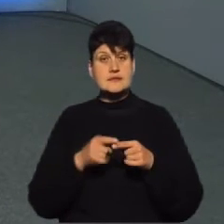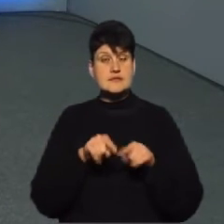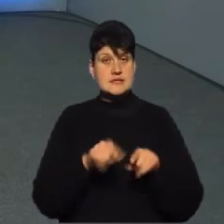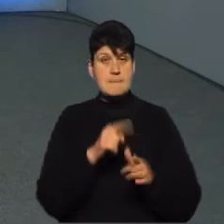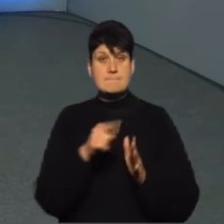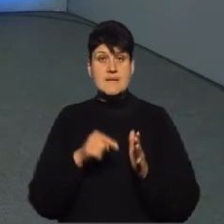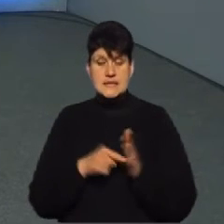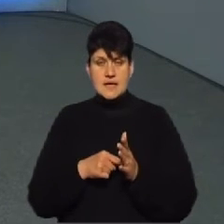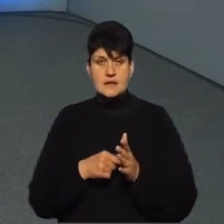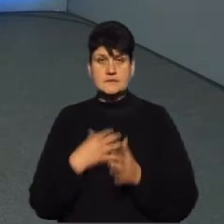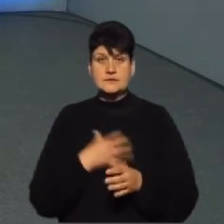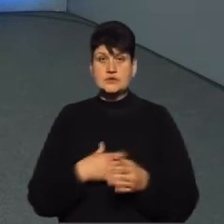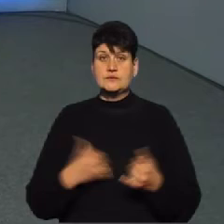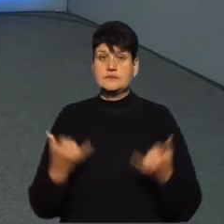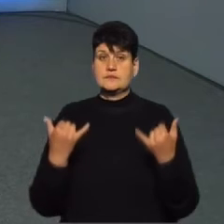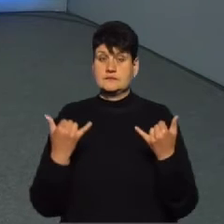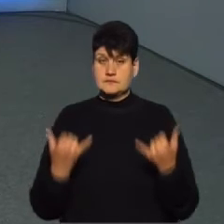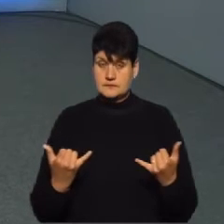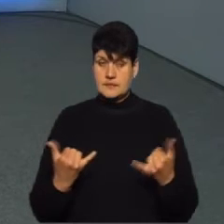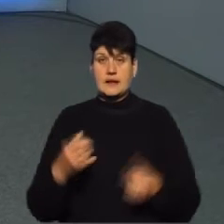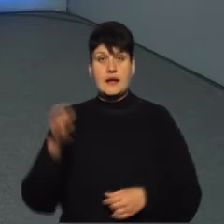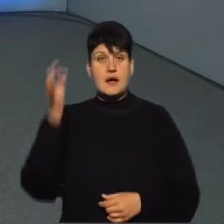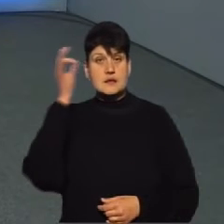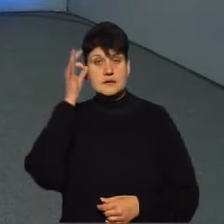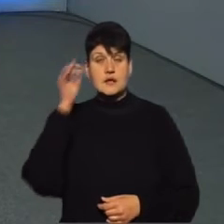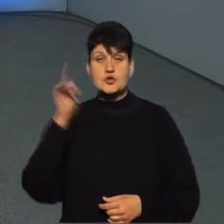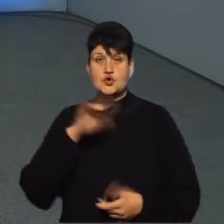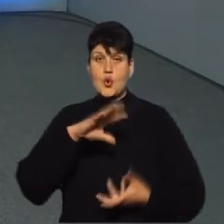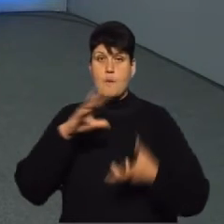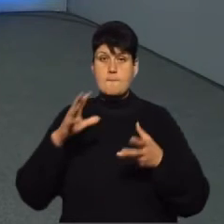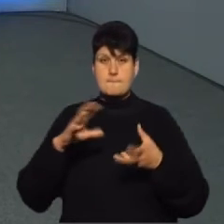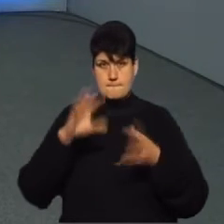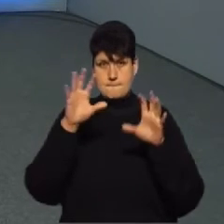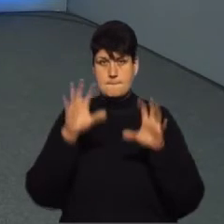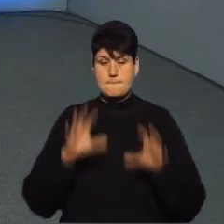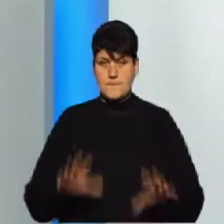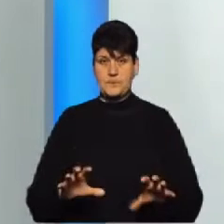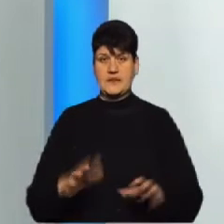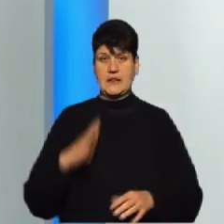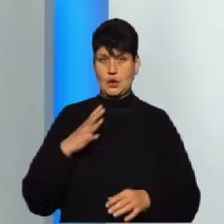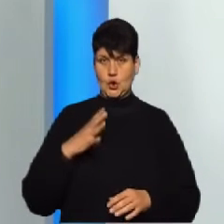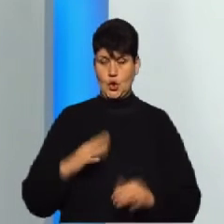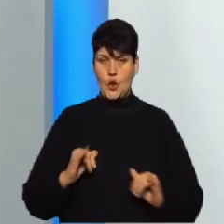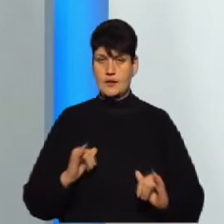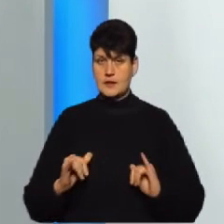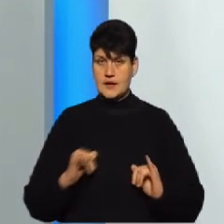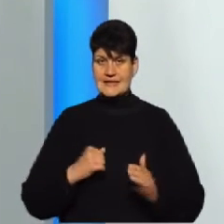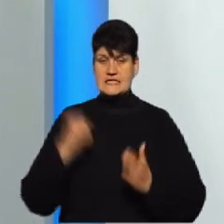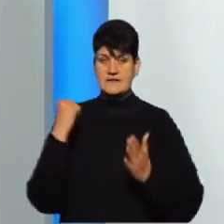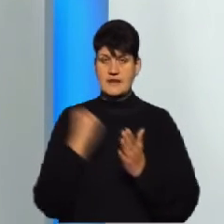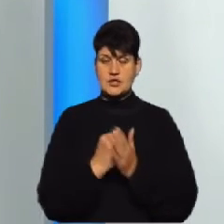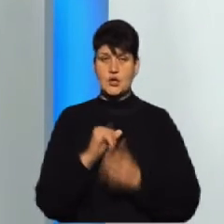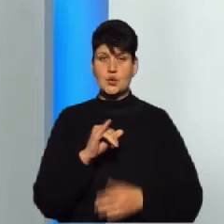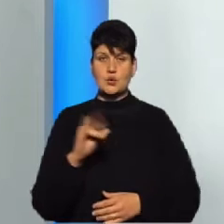тепер? Нагадаю, що принципи толерантності, затверджені ЮНЕСКО і ще навіть